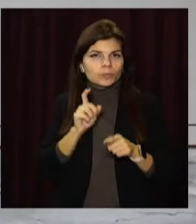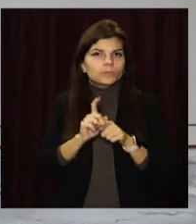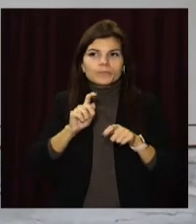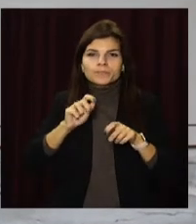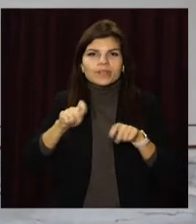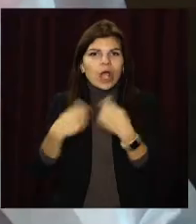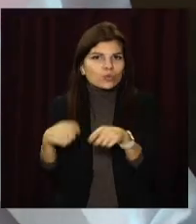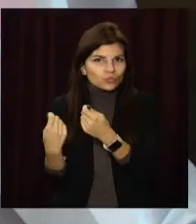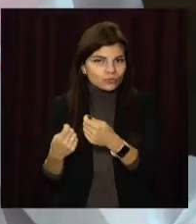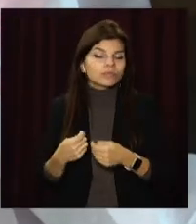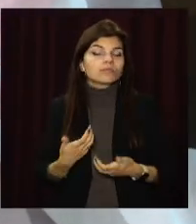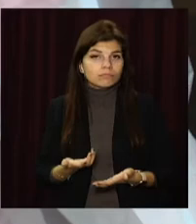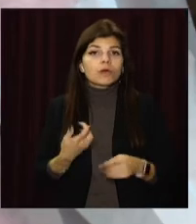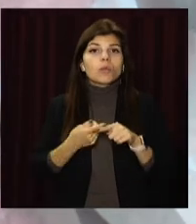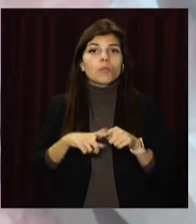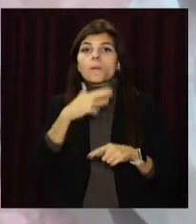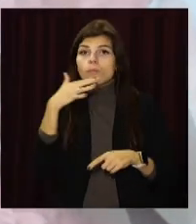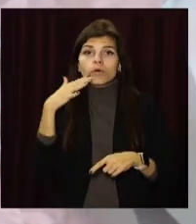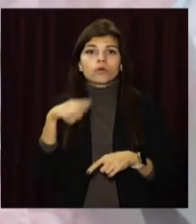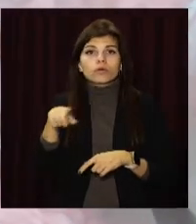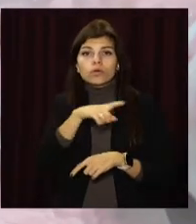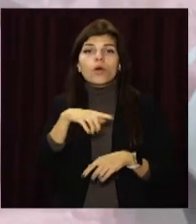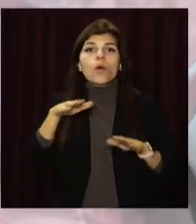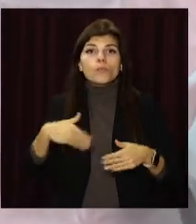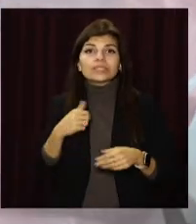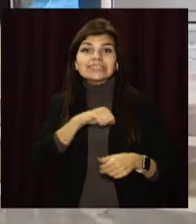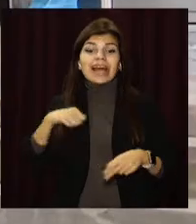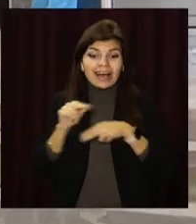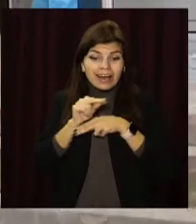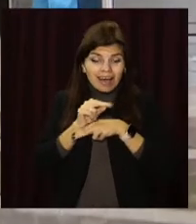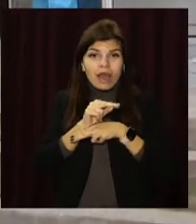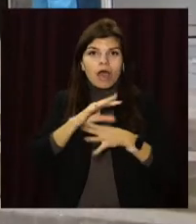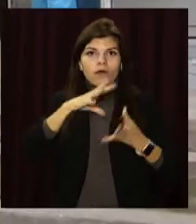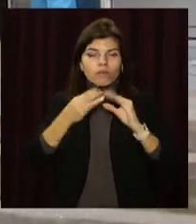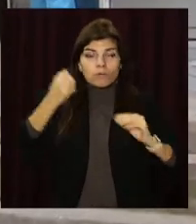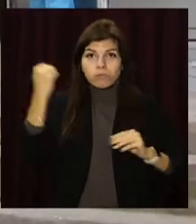до 80%, причому багатьох після тривалого самолікування.